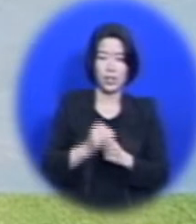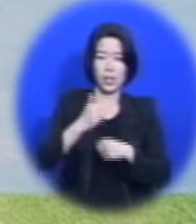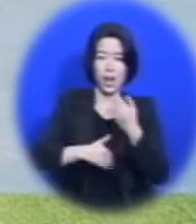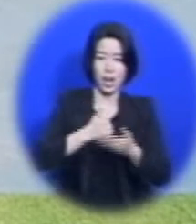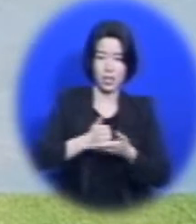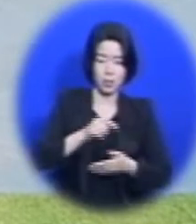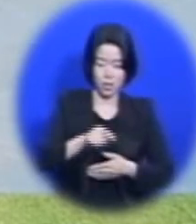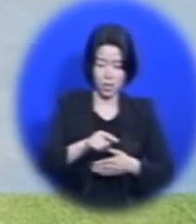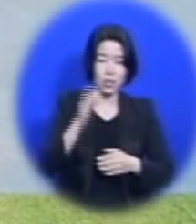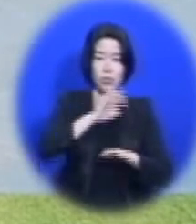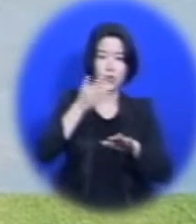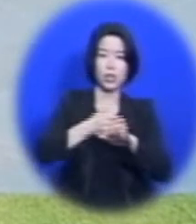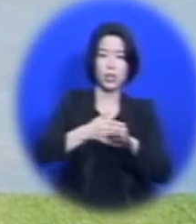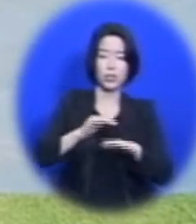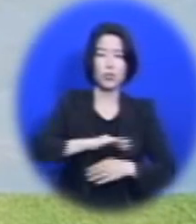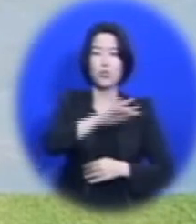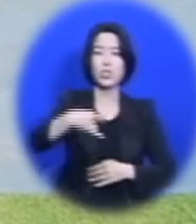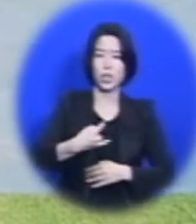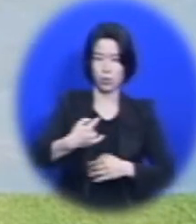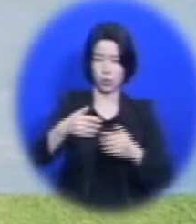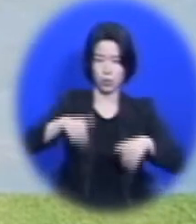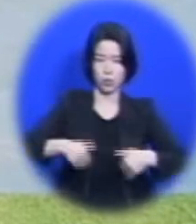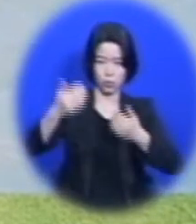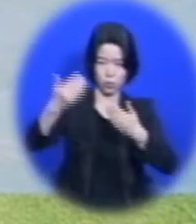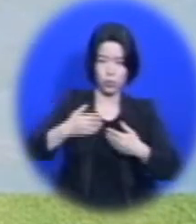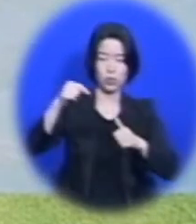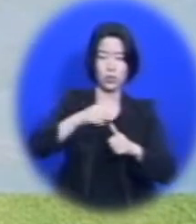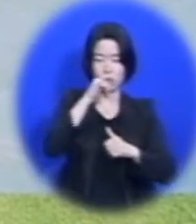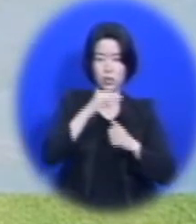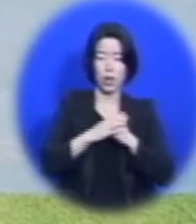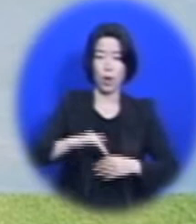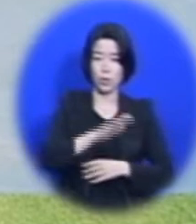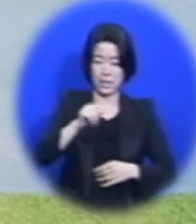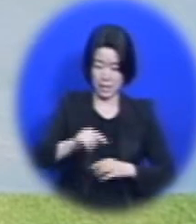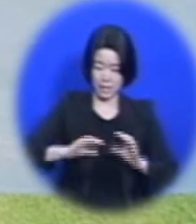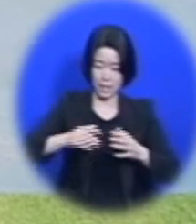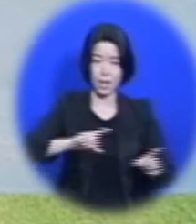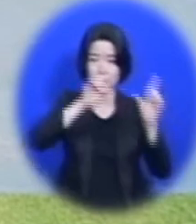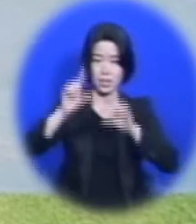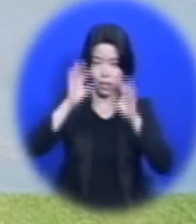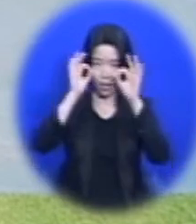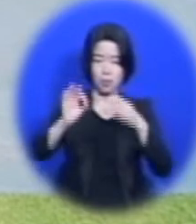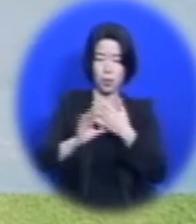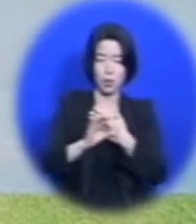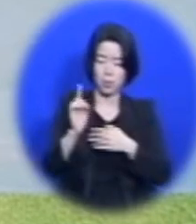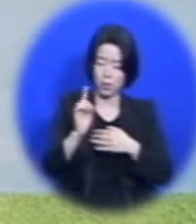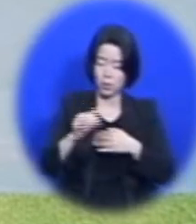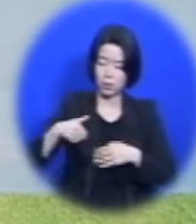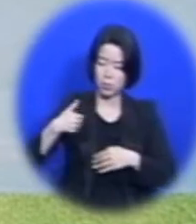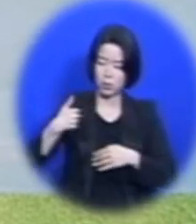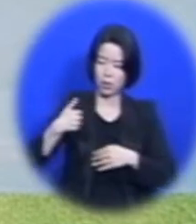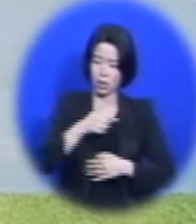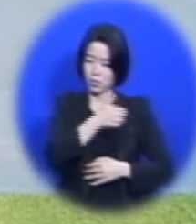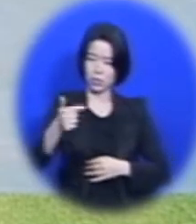하나님은 이 훈련을 지금 우리에게도 시키는 겁니다. 우리는 이 세상에 살다 보니까 뭔지 모르게 거창하고